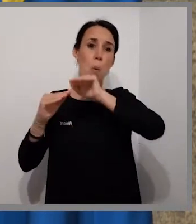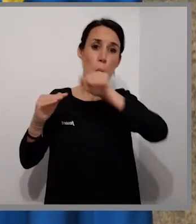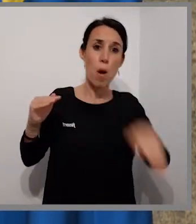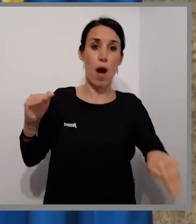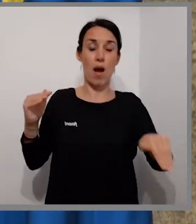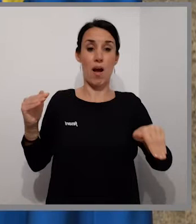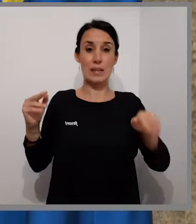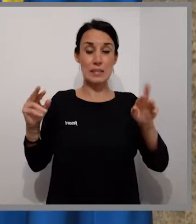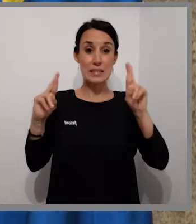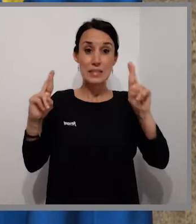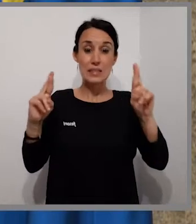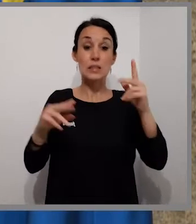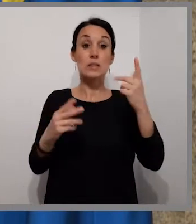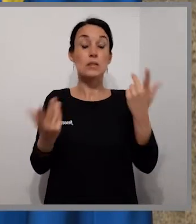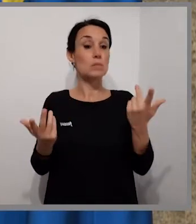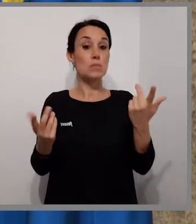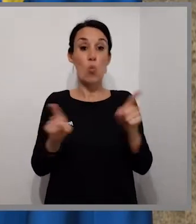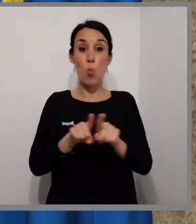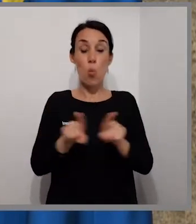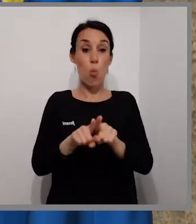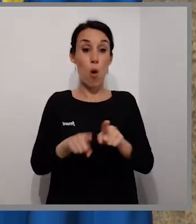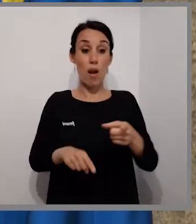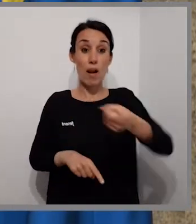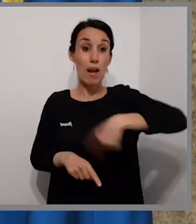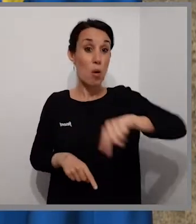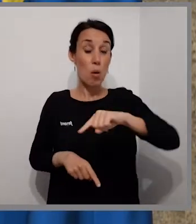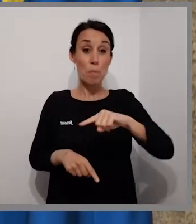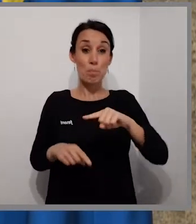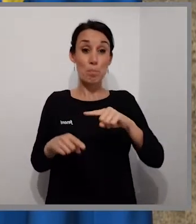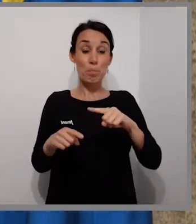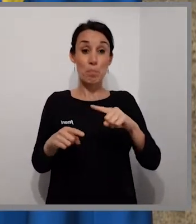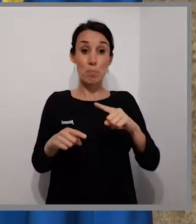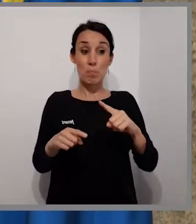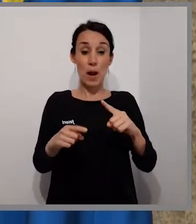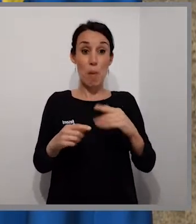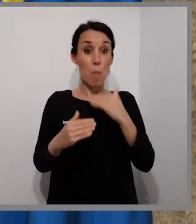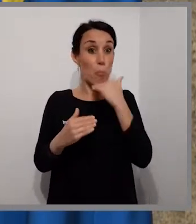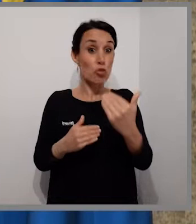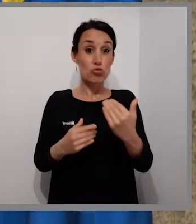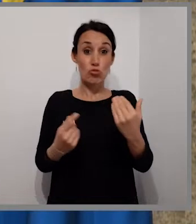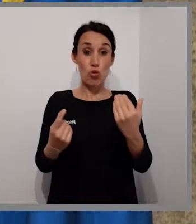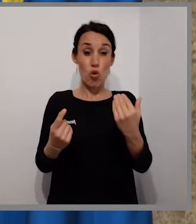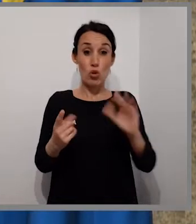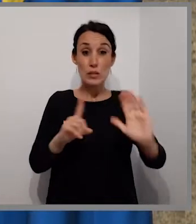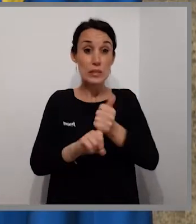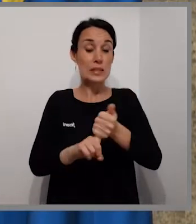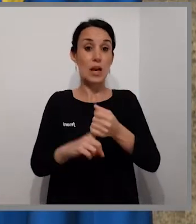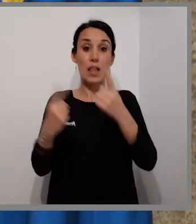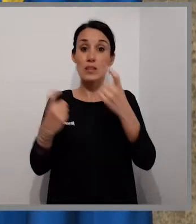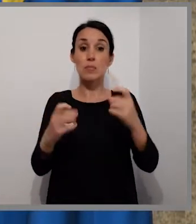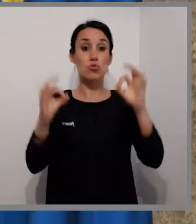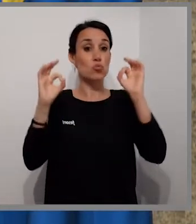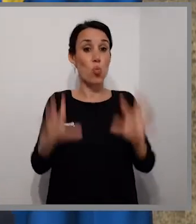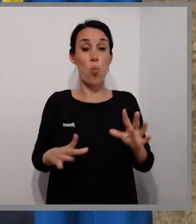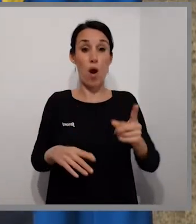baixa. Però, en qualsevol cas, per a que isquem pronte, el més pronte possible, necessitem continuar fent allò